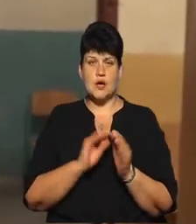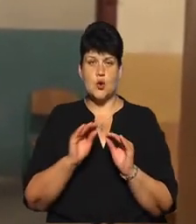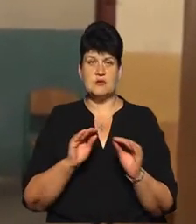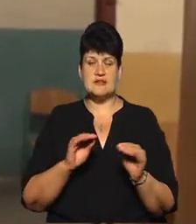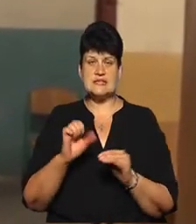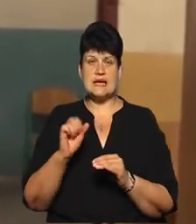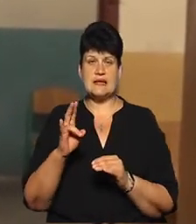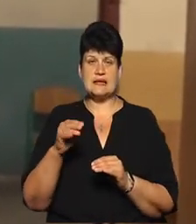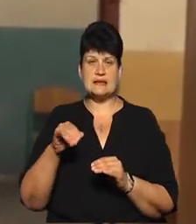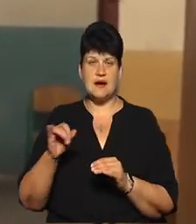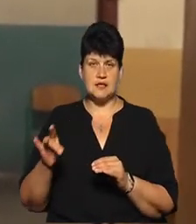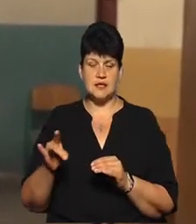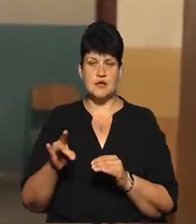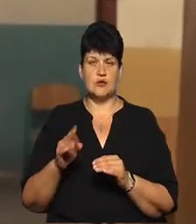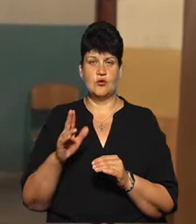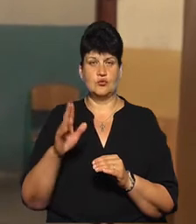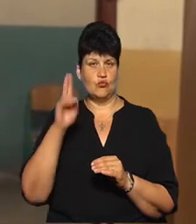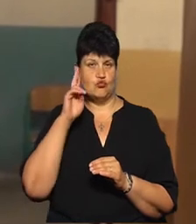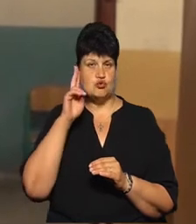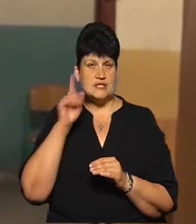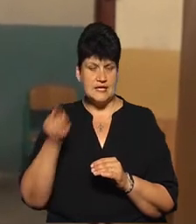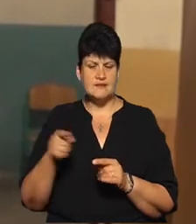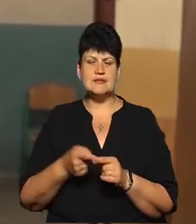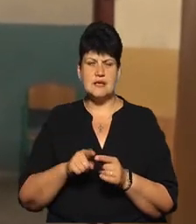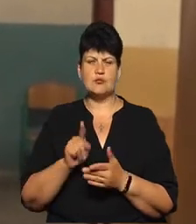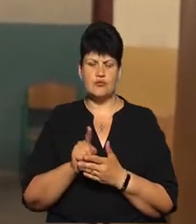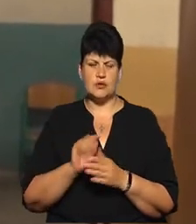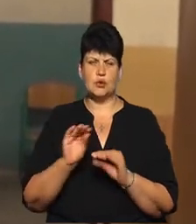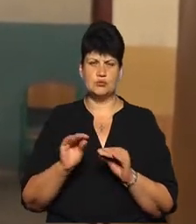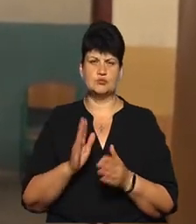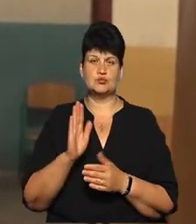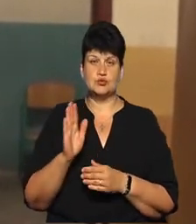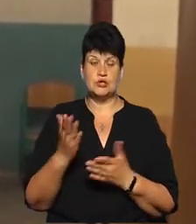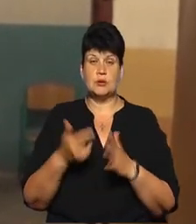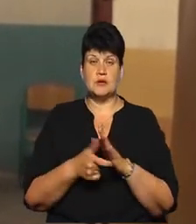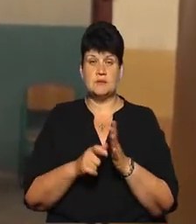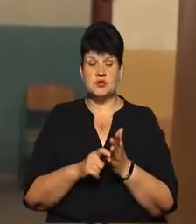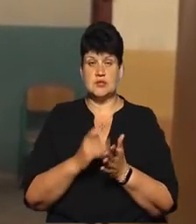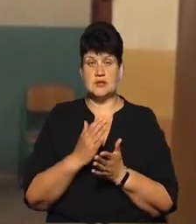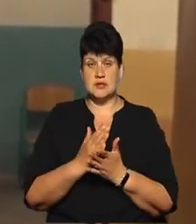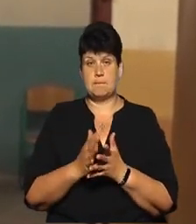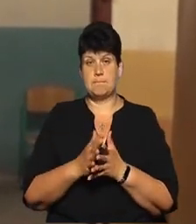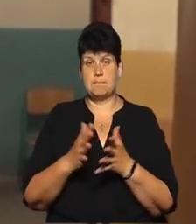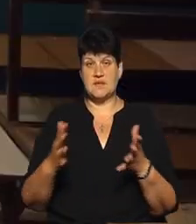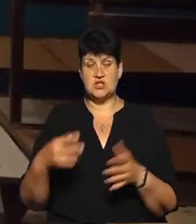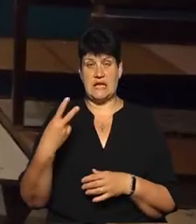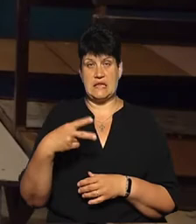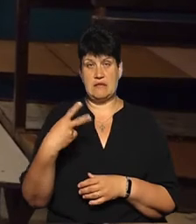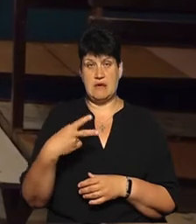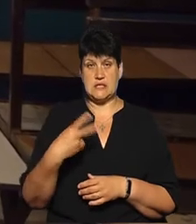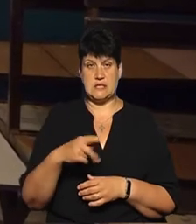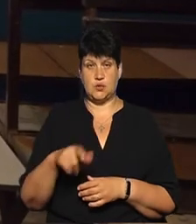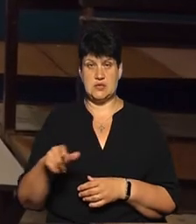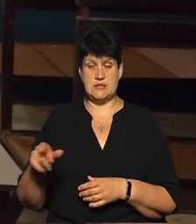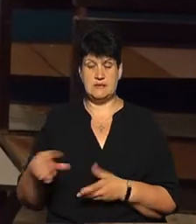вузлів. Санітарні вузли повинні влаштовуватися, якщо приміщення розраховане більше як на 20 осіб. Загалом